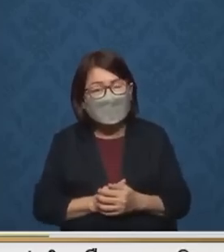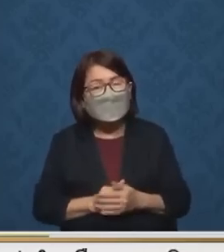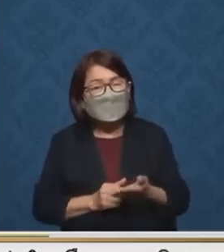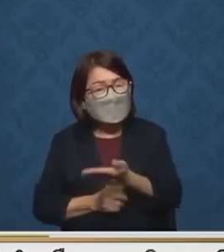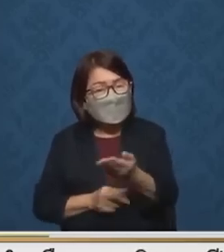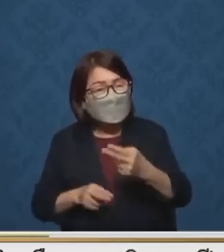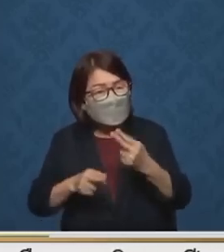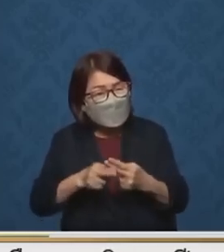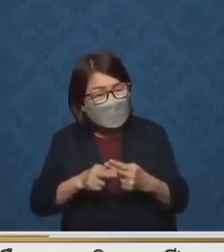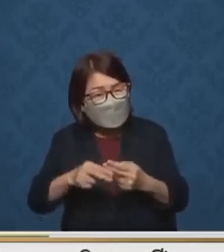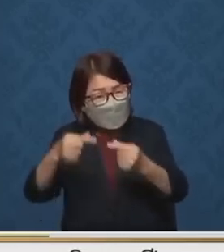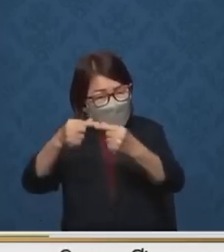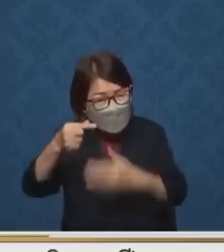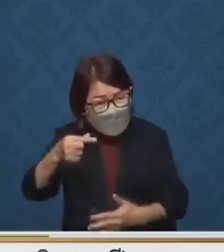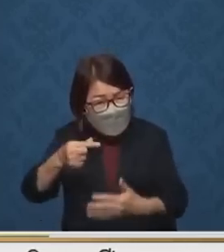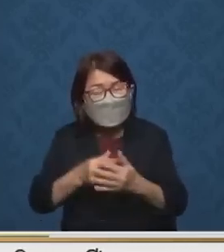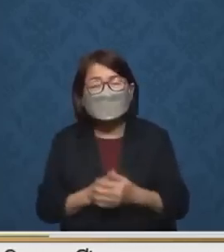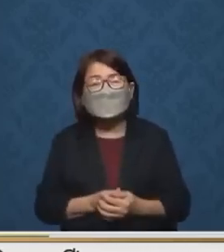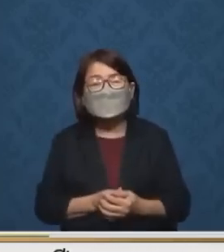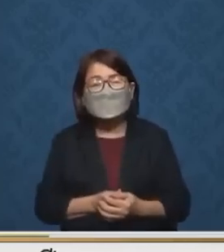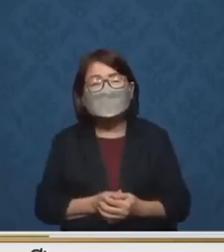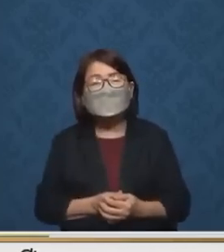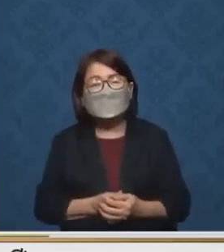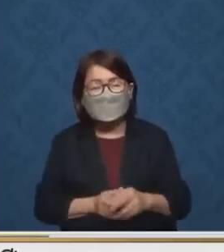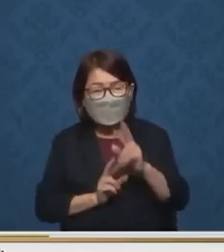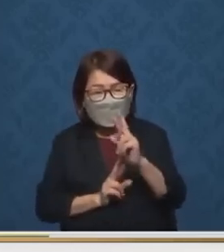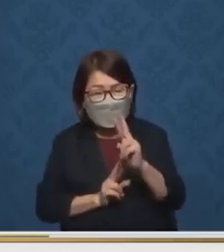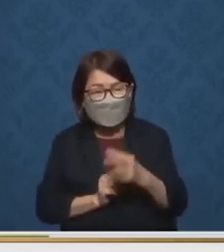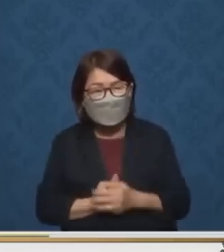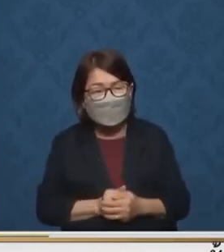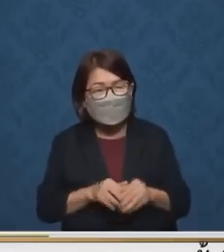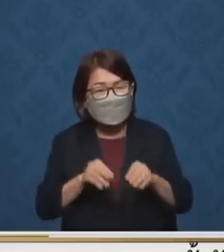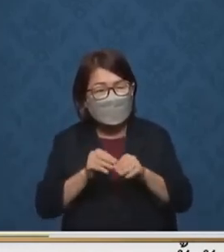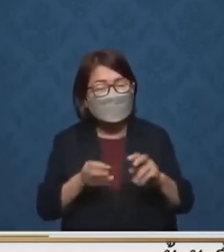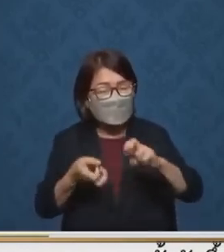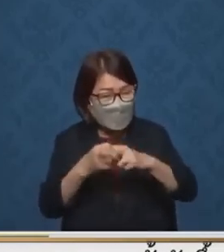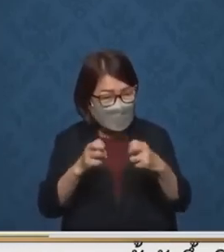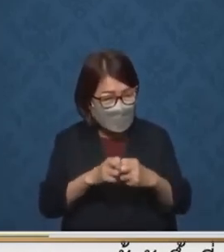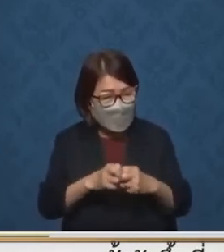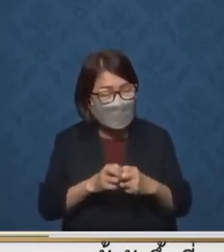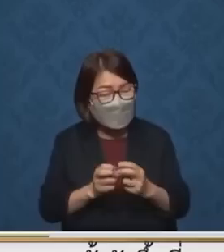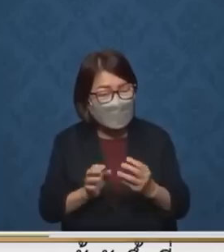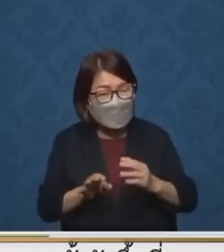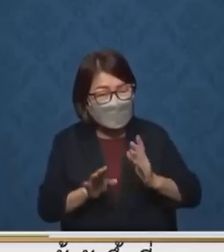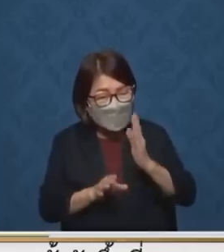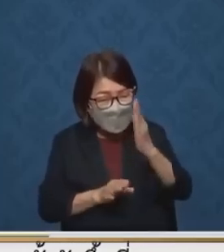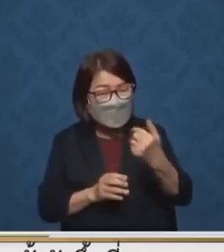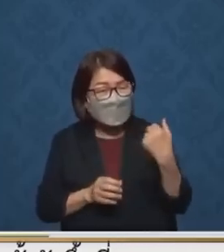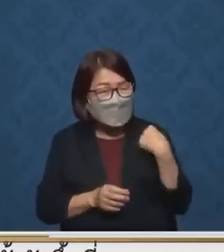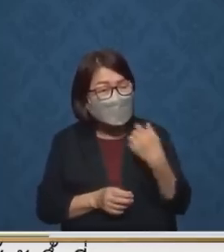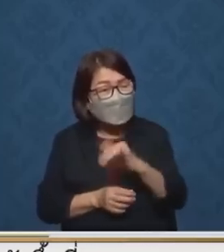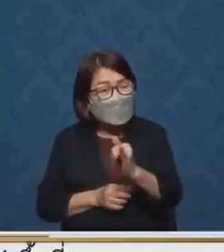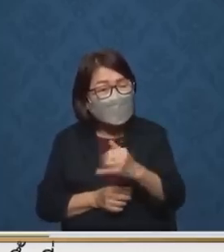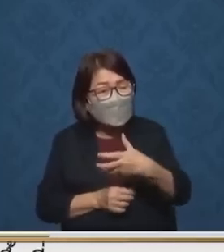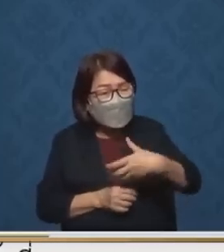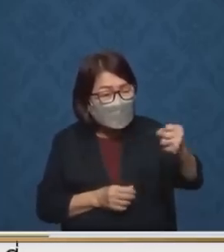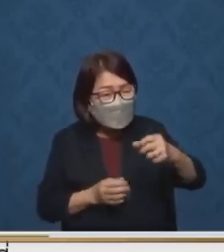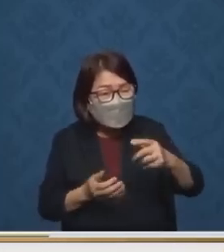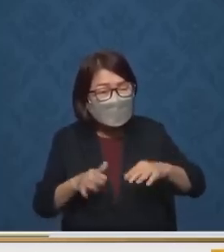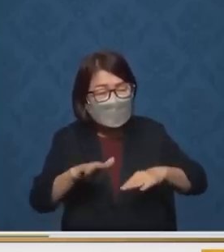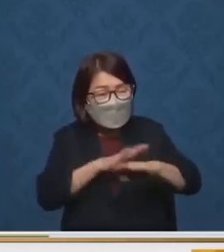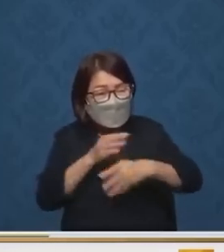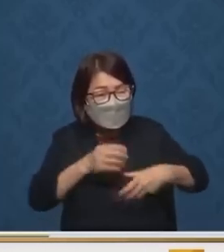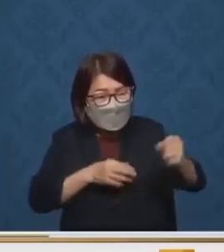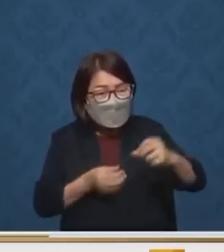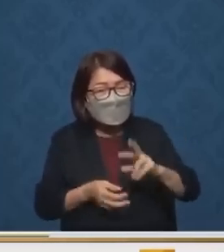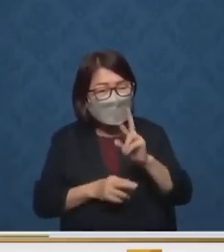ี ราย ชวงาย ชื่อเลยพวกนี้มันจะมีผลตามมาที่หลังเพื่อเขาเอไปท่ำนูน่น่ลัมันจะันจะ